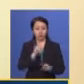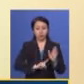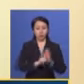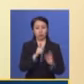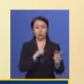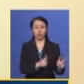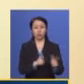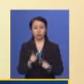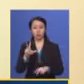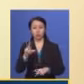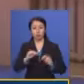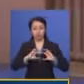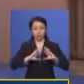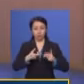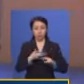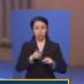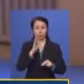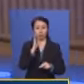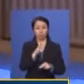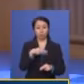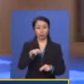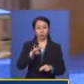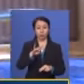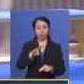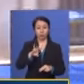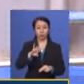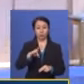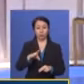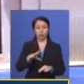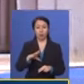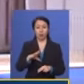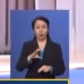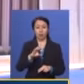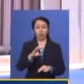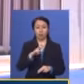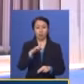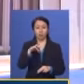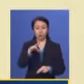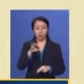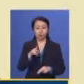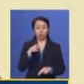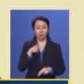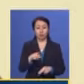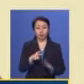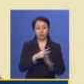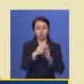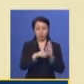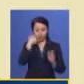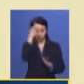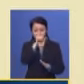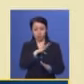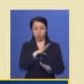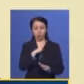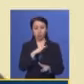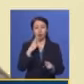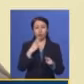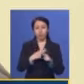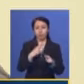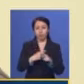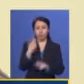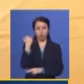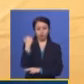готовиться к чемпионату мира, который пройдет в декабре в Сербии. Наш земляк Амангали Бекбулатов в 2018 году стал бронзовым